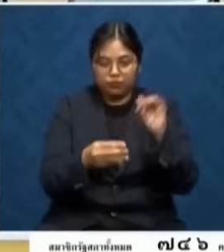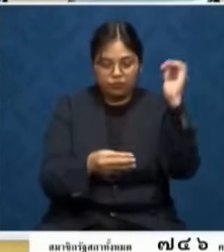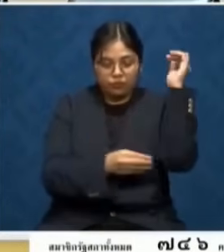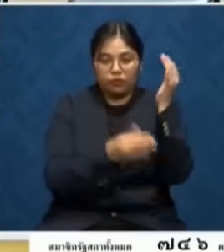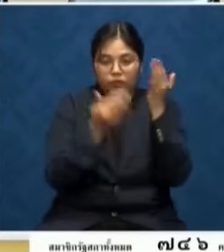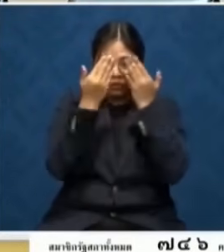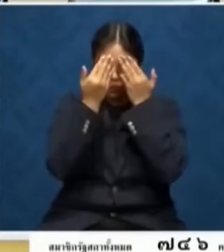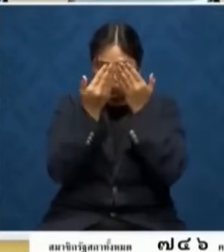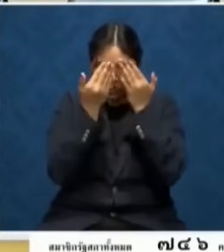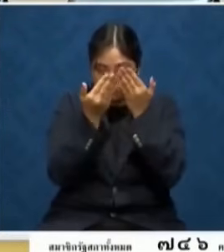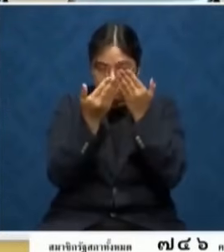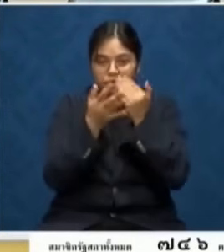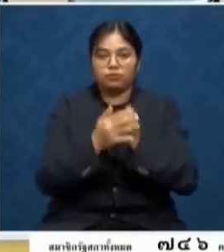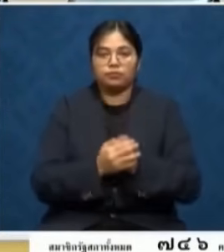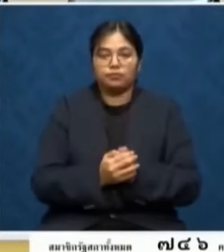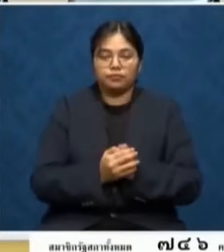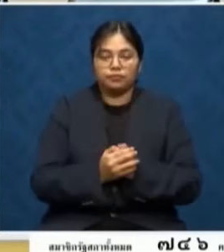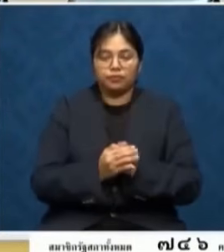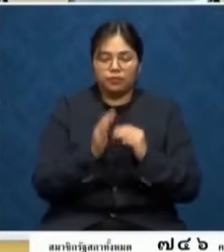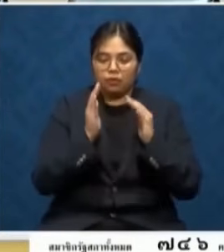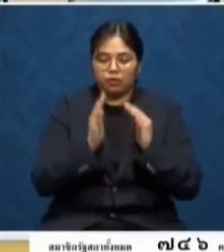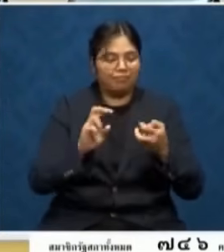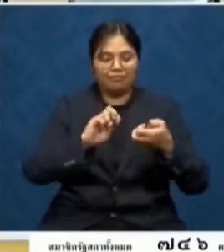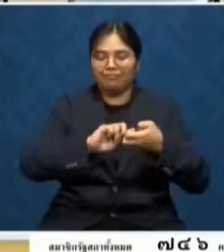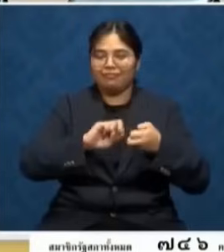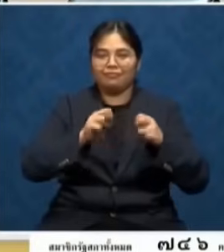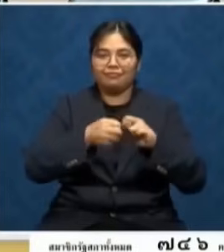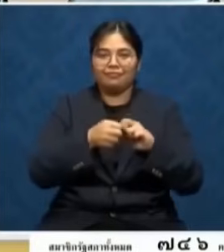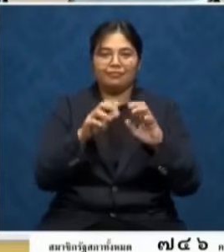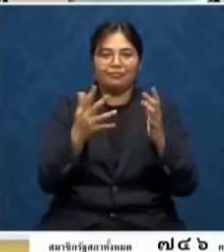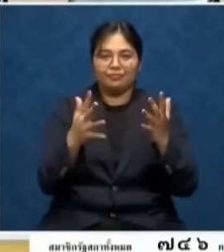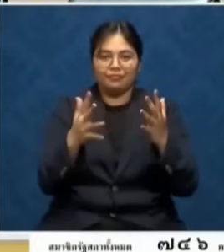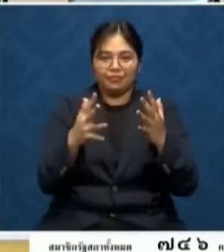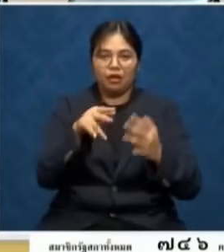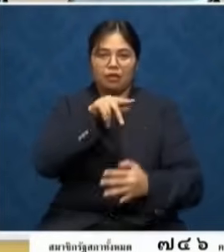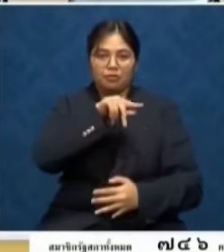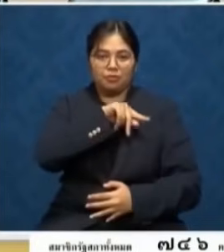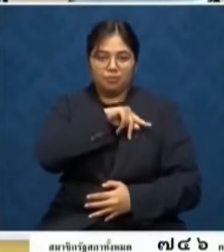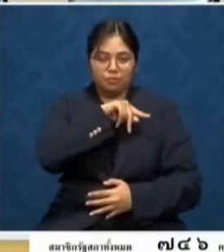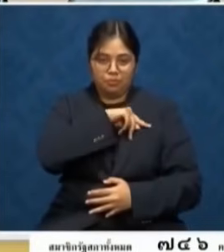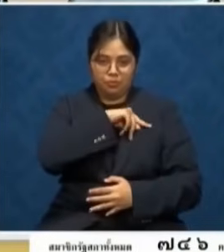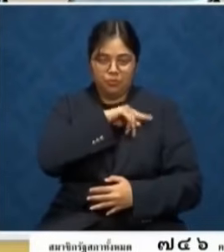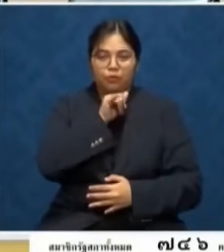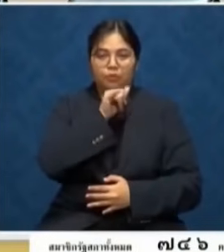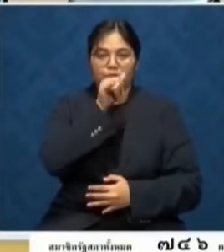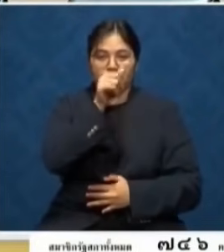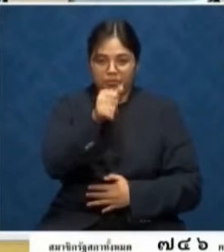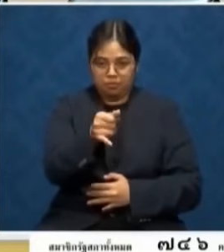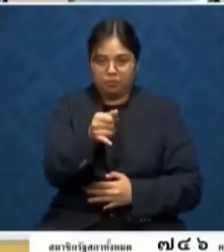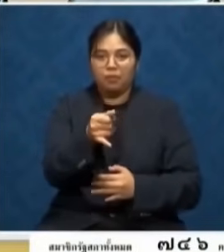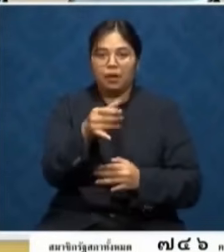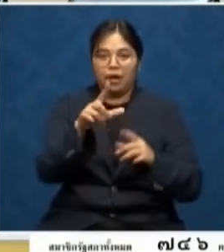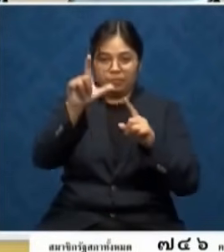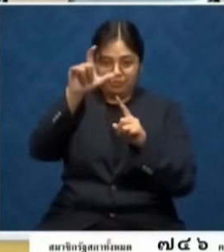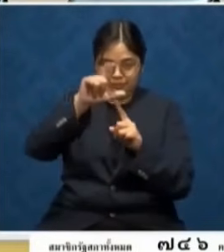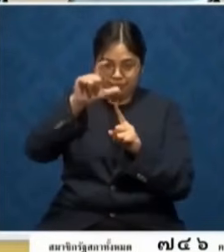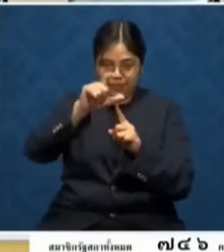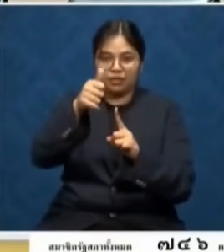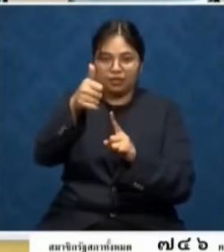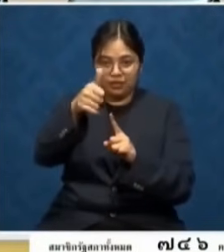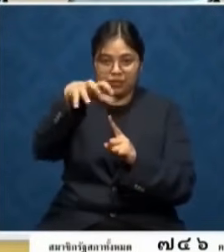ทธมุสลิมไม่มีใครมีปัญหาคนพุทธไปมัสยิดได้คนมุสลิมไปวัด